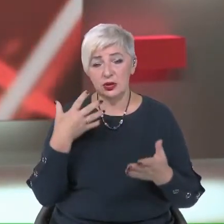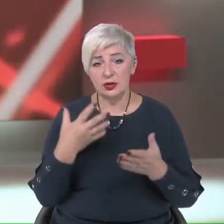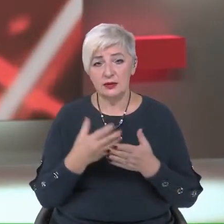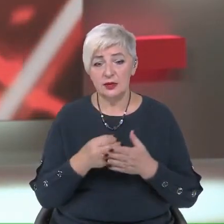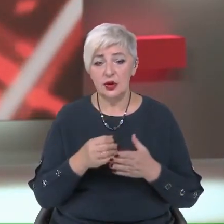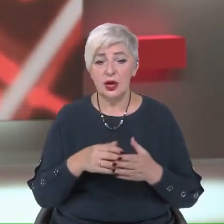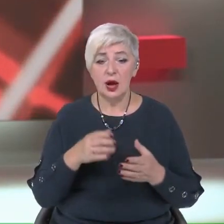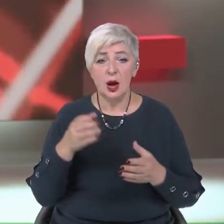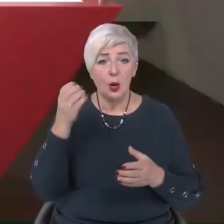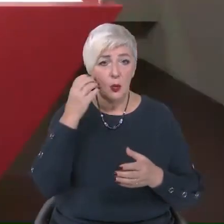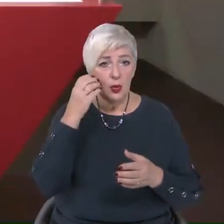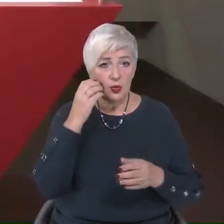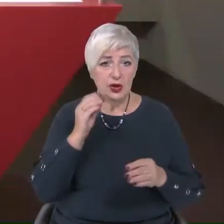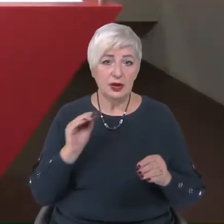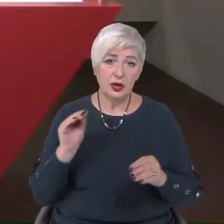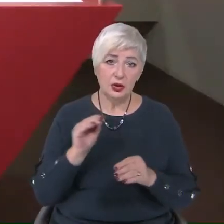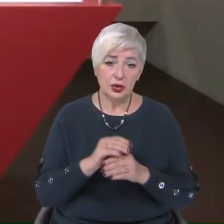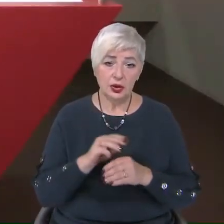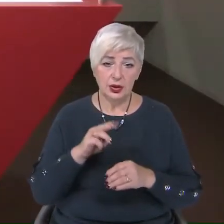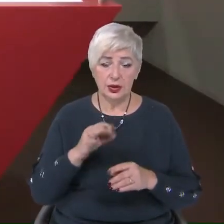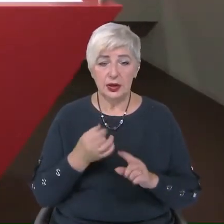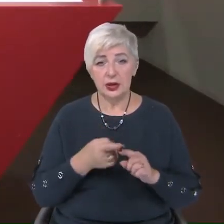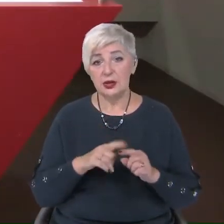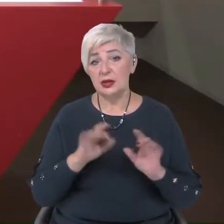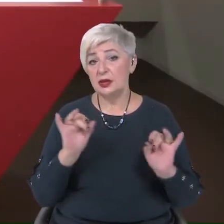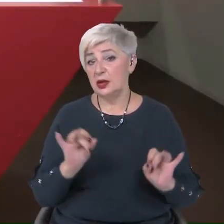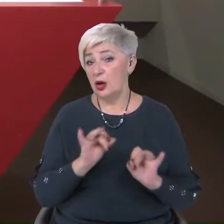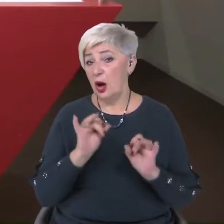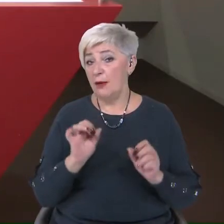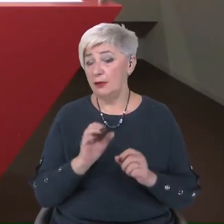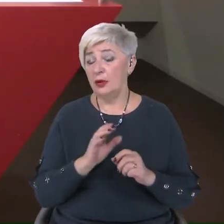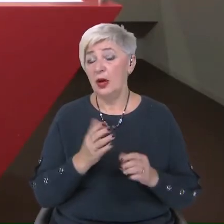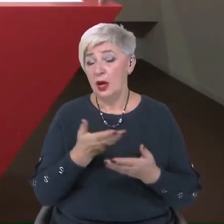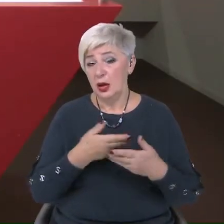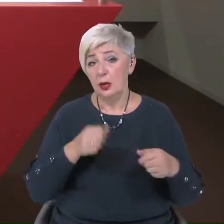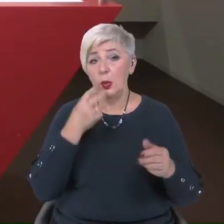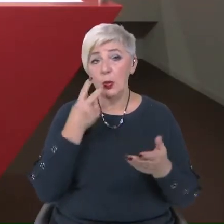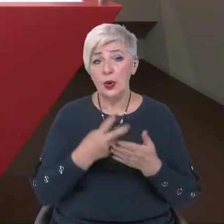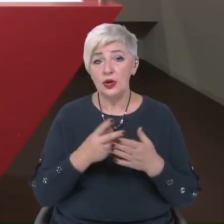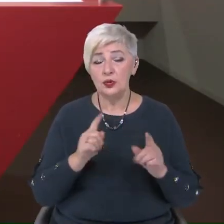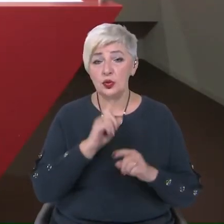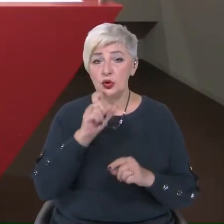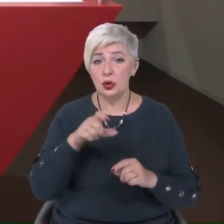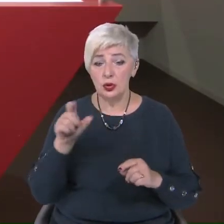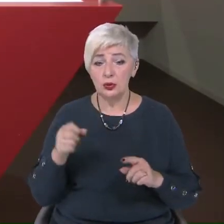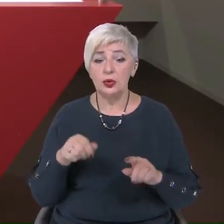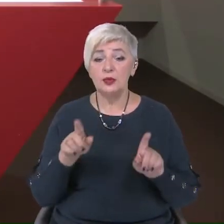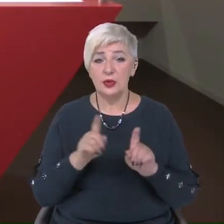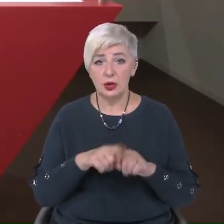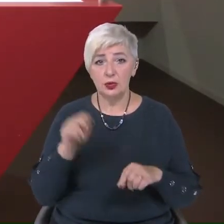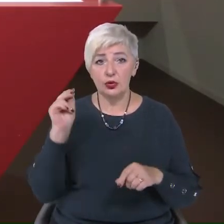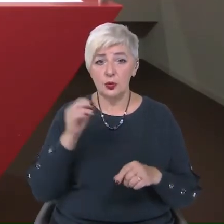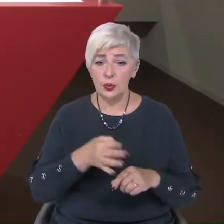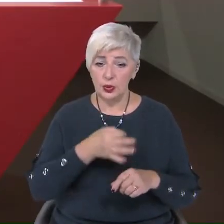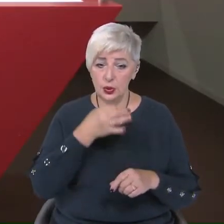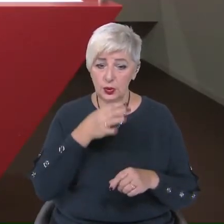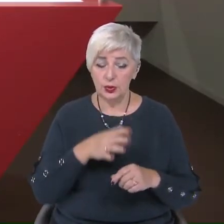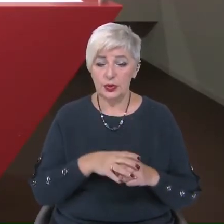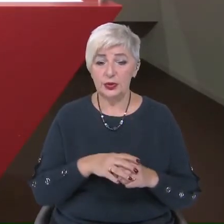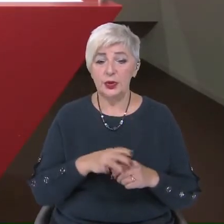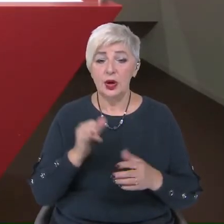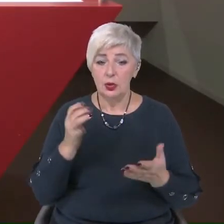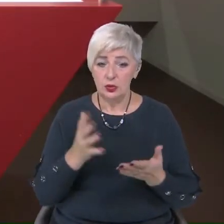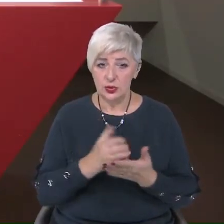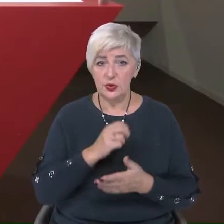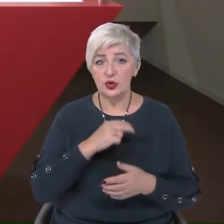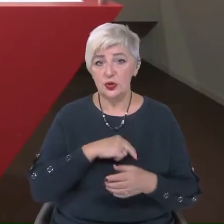мобільні додатки. Це цікаво, і ми бачимо, що людям також подобається подобається тобто працювати. Успішно працюють у новій галузі